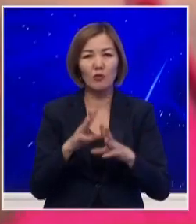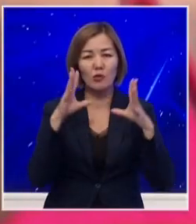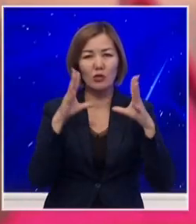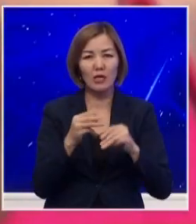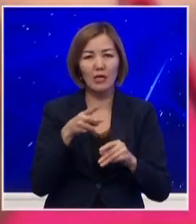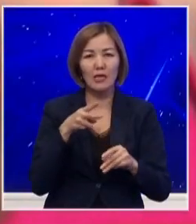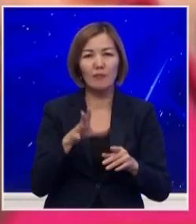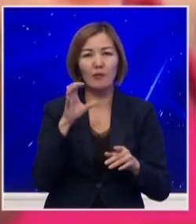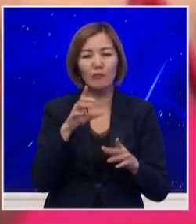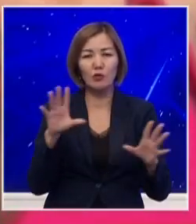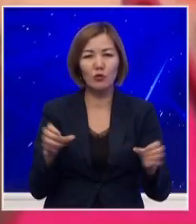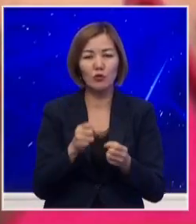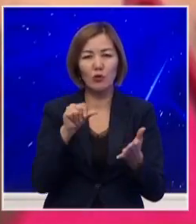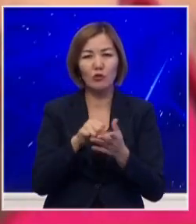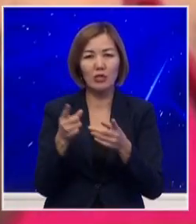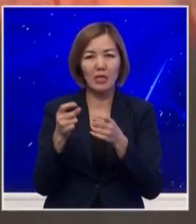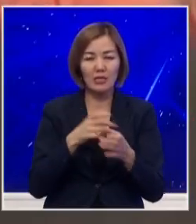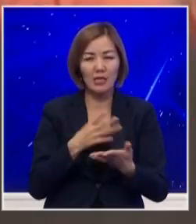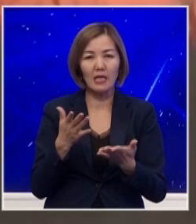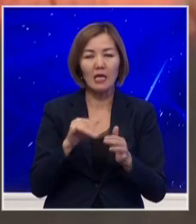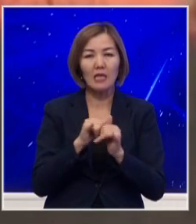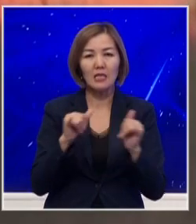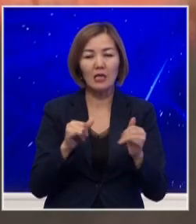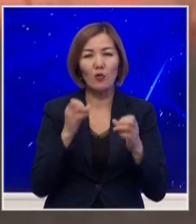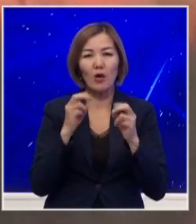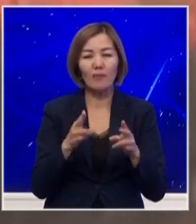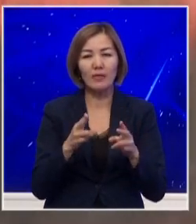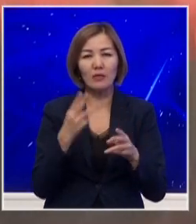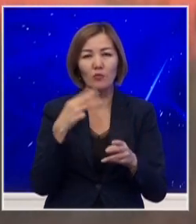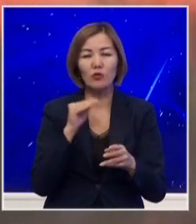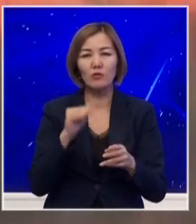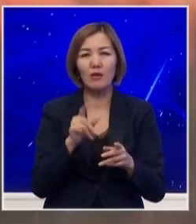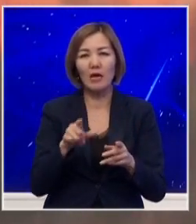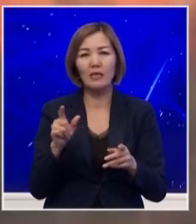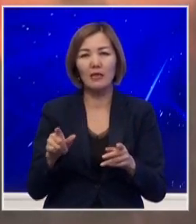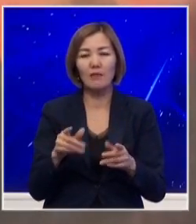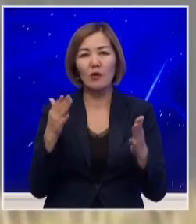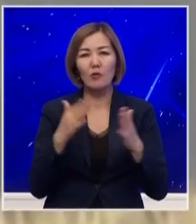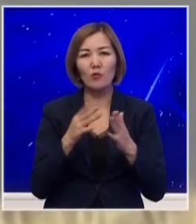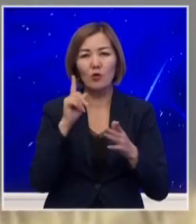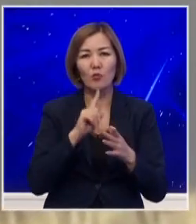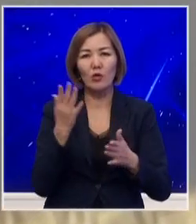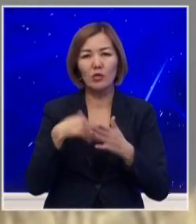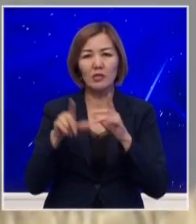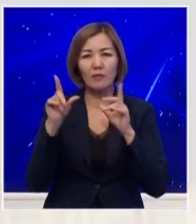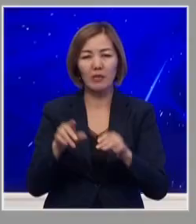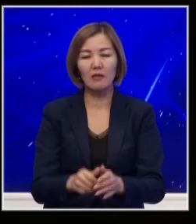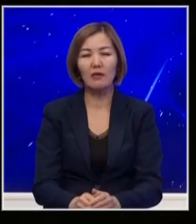ауыздықтауға 2500 құтқарушы жұмылдырылған. Таралу қаупіне байланысты 30 000-нан астам адам үйлерін уақытша тастап